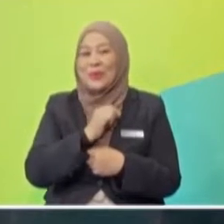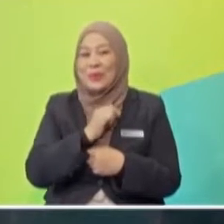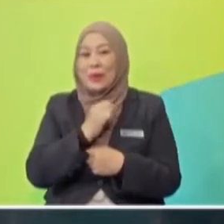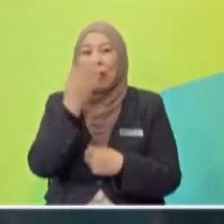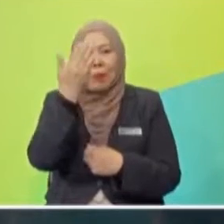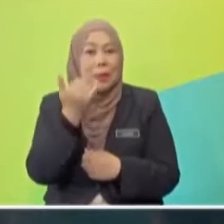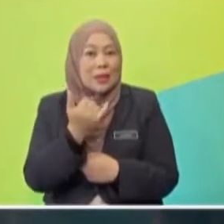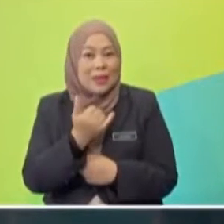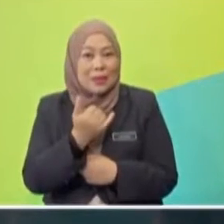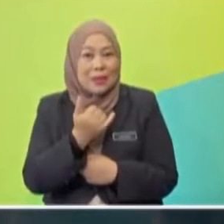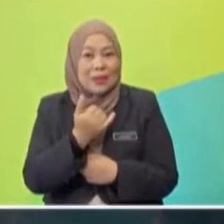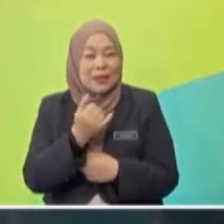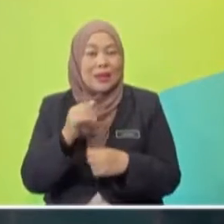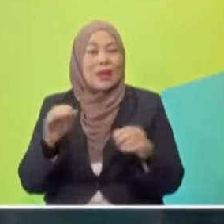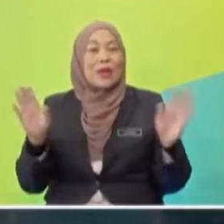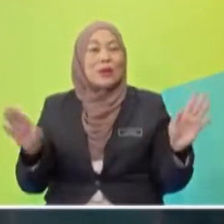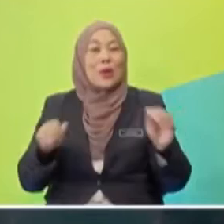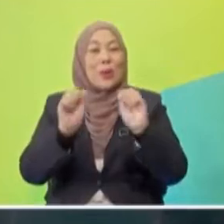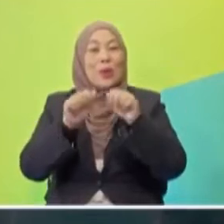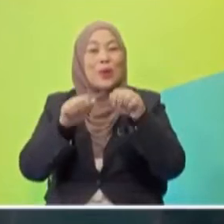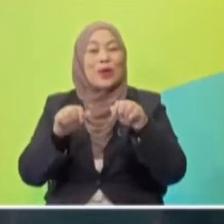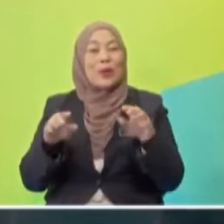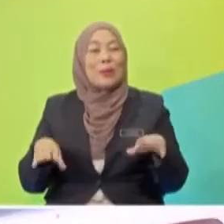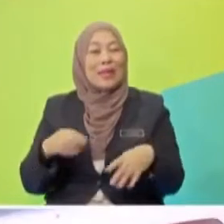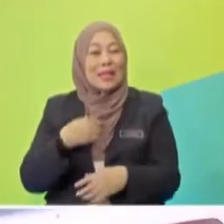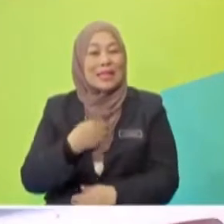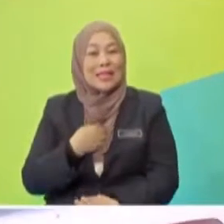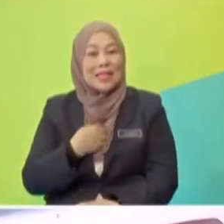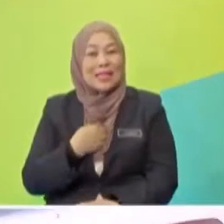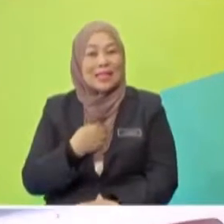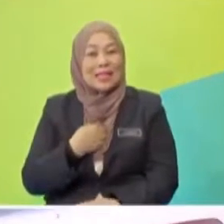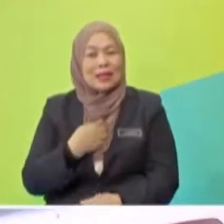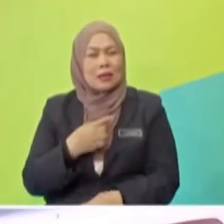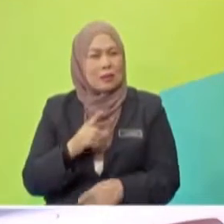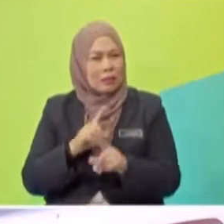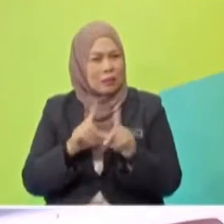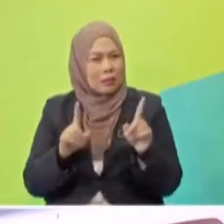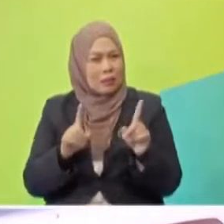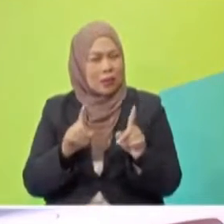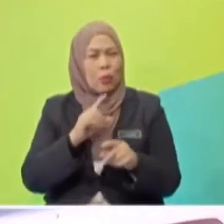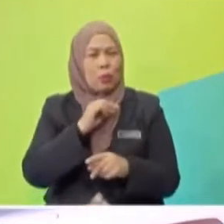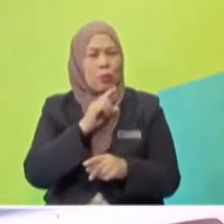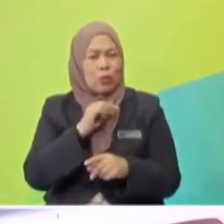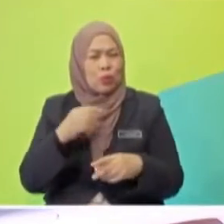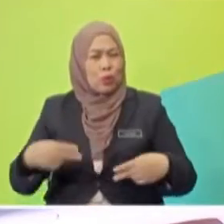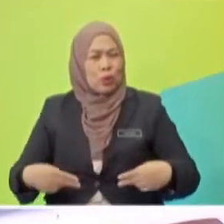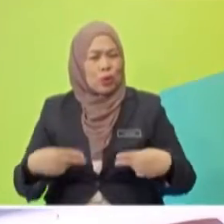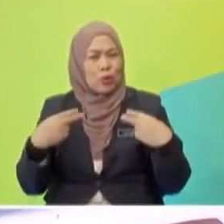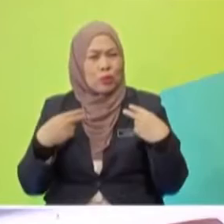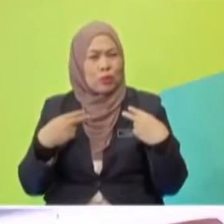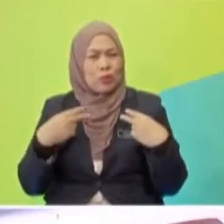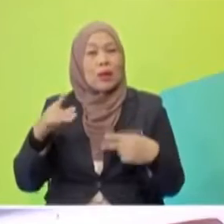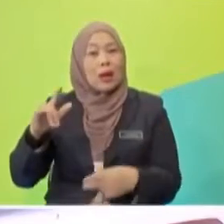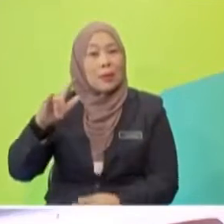sebab dia boleh bergerak sendiri pandainya dan hidup sudah pastilah kapal